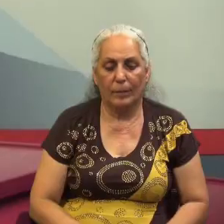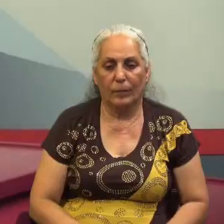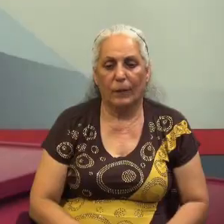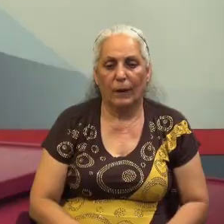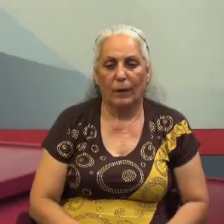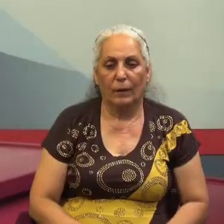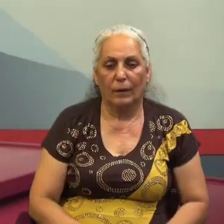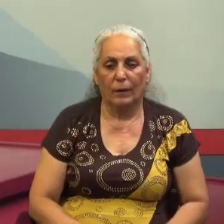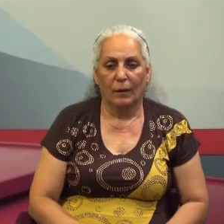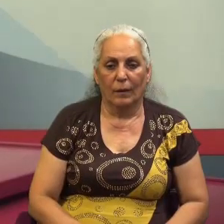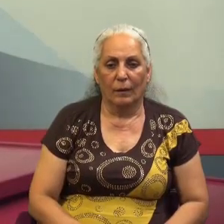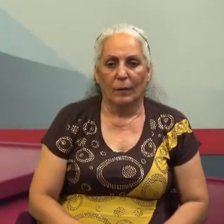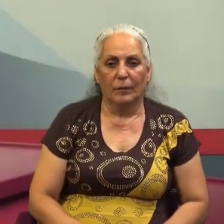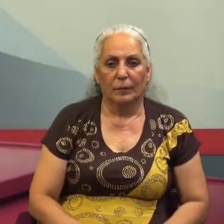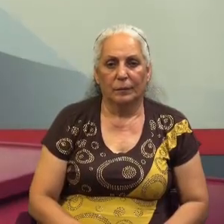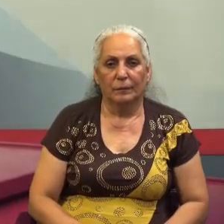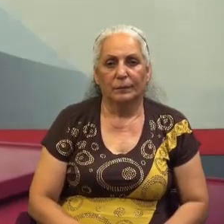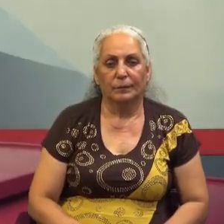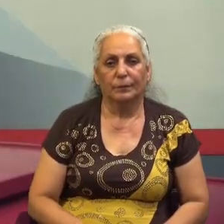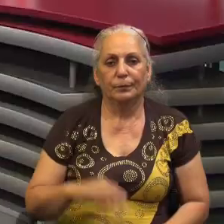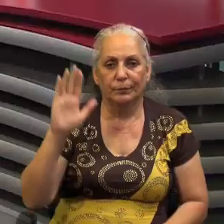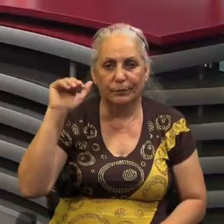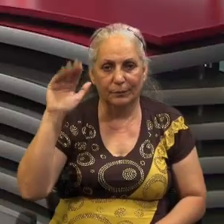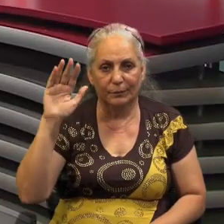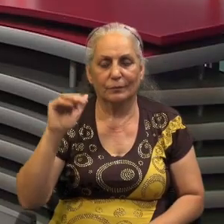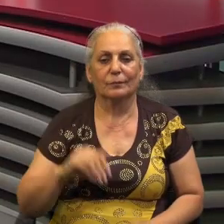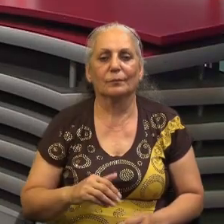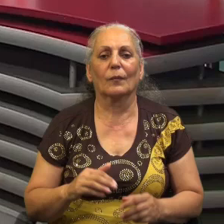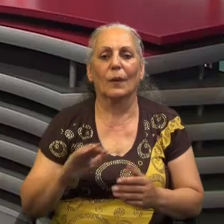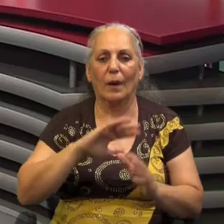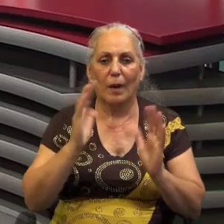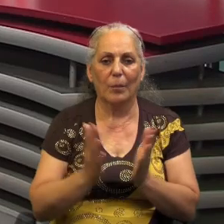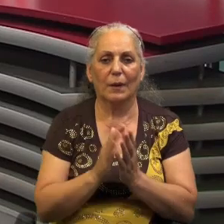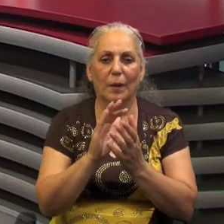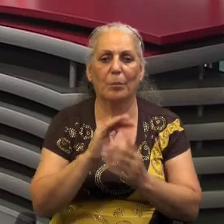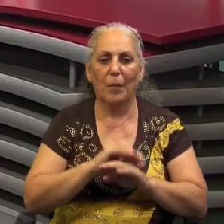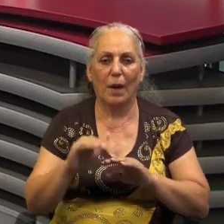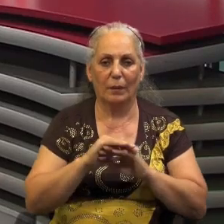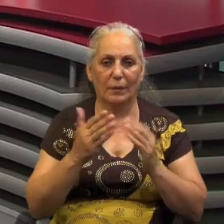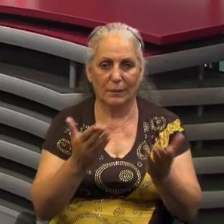Այսքանով մեր լրահոսը սպառված է, իսկ ես ձեզ հրաժեշտ եմ տալիս։ Ցտեսություն և ամենայն բարիք ձեզ։